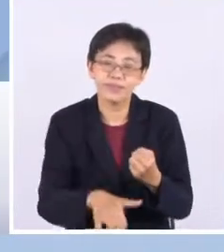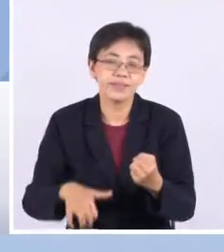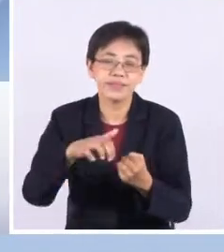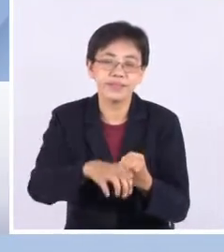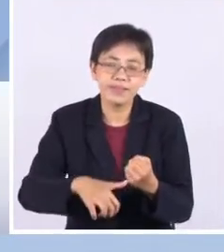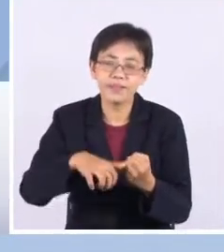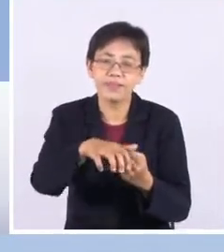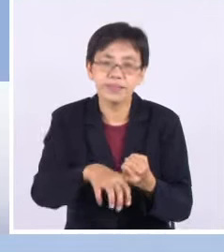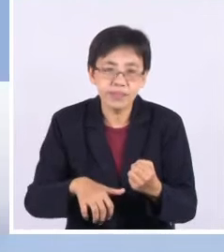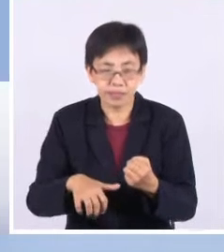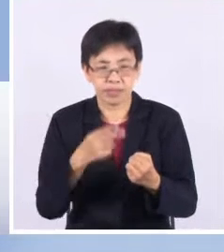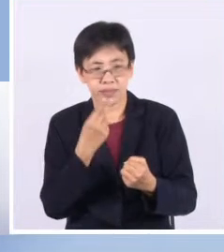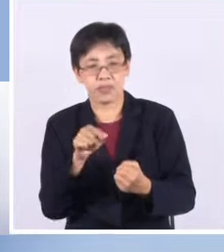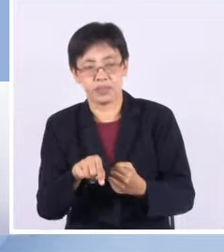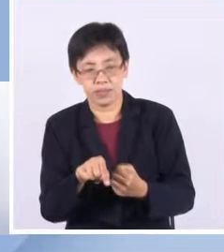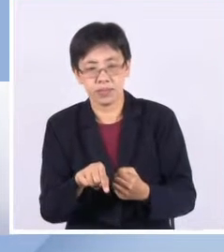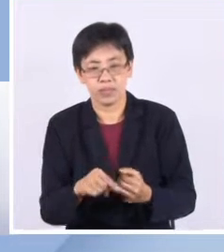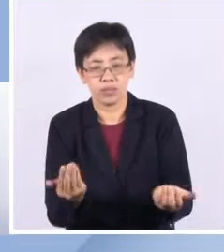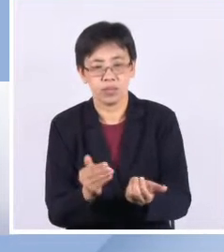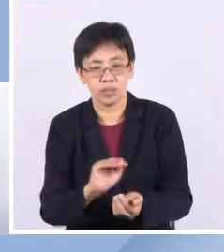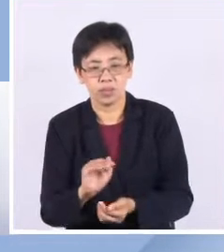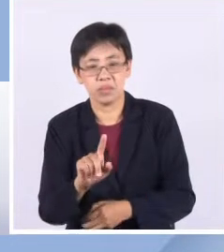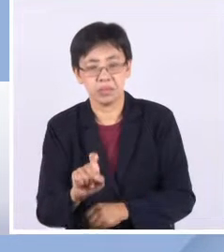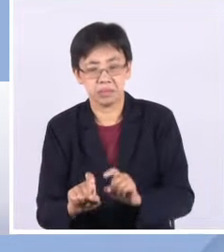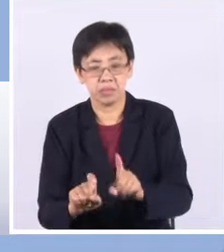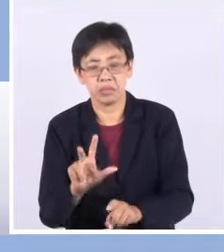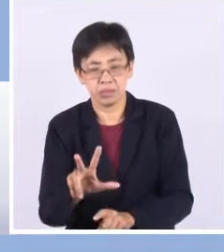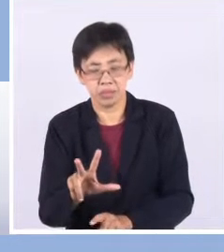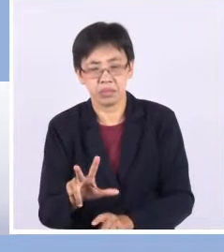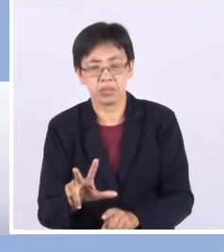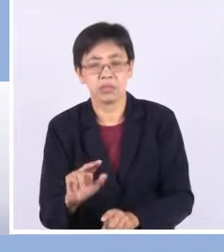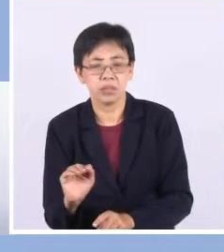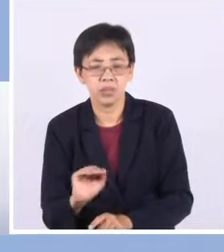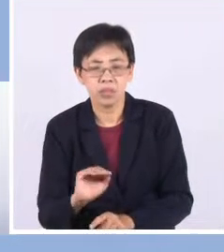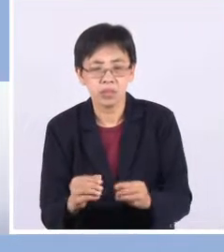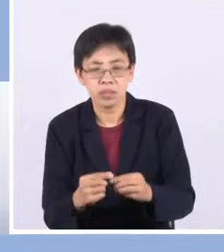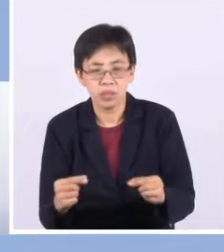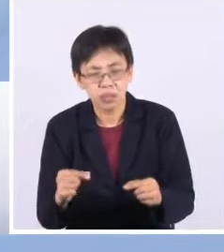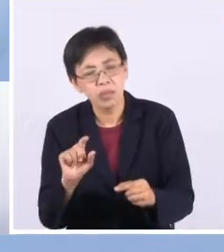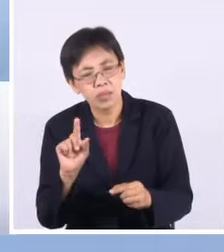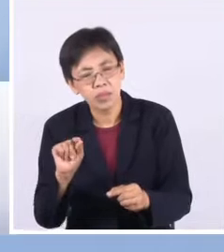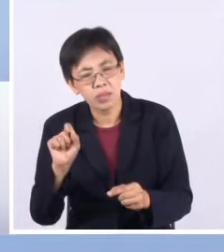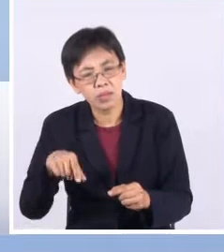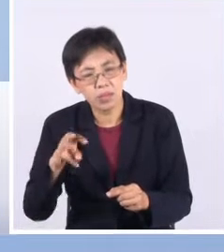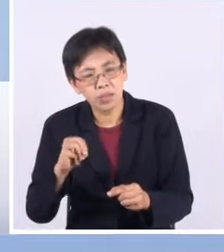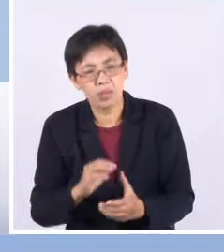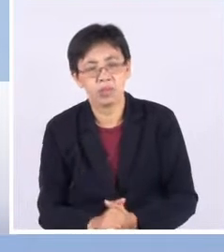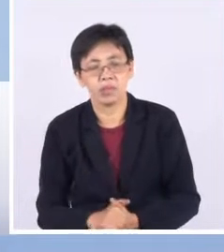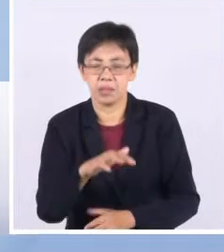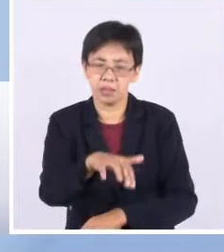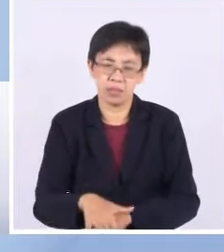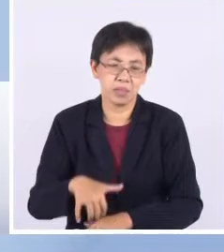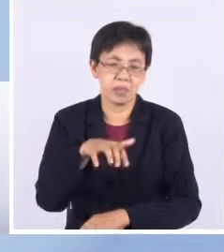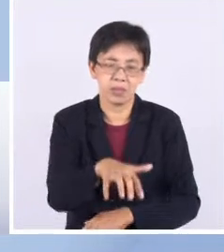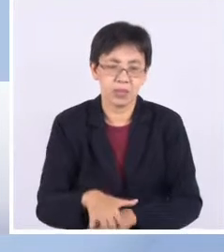มาไปเจอลูกงูตายอยู่3ตัวยาวประมาณสักประมาณสัก20เซนได้เกลี่ยไปเกลี่ยมาท่านผู้ช